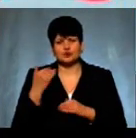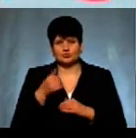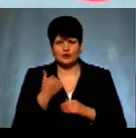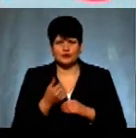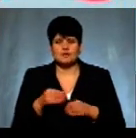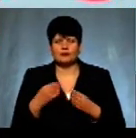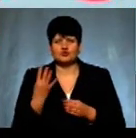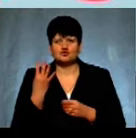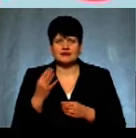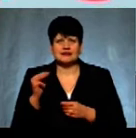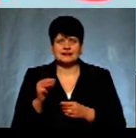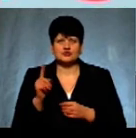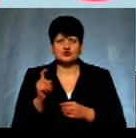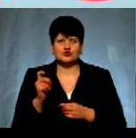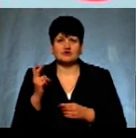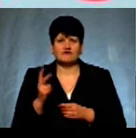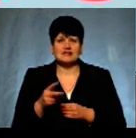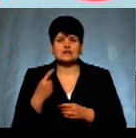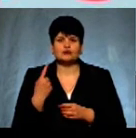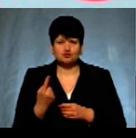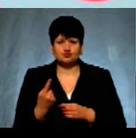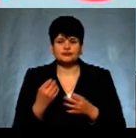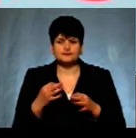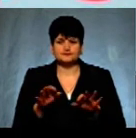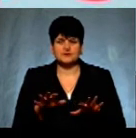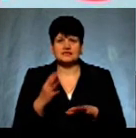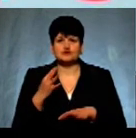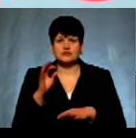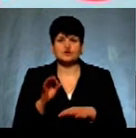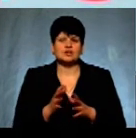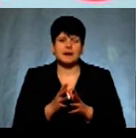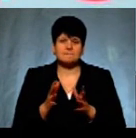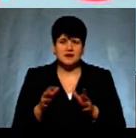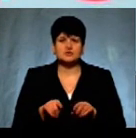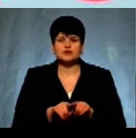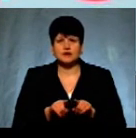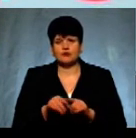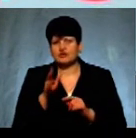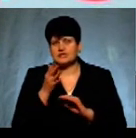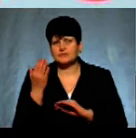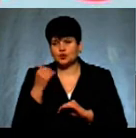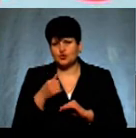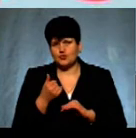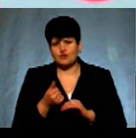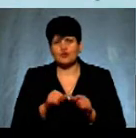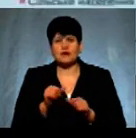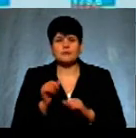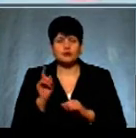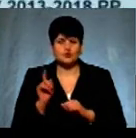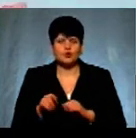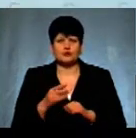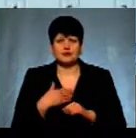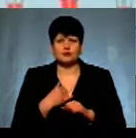подано 4121 вакансію, це теж на 4% більше, ніж за такий час минулого року. Ну, крім того, що